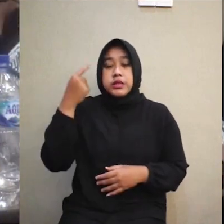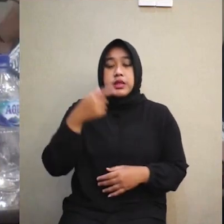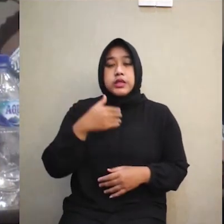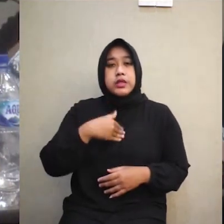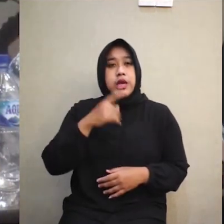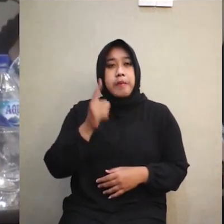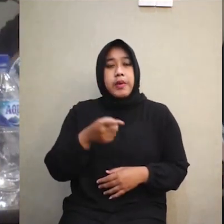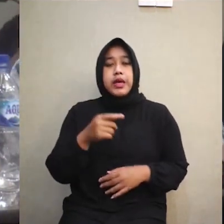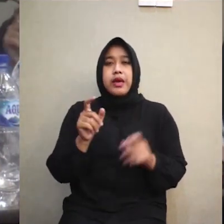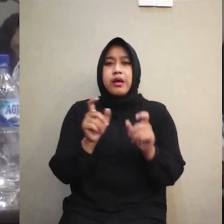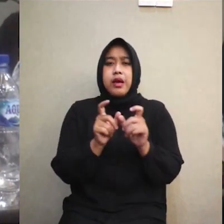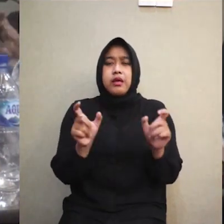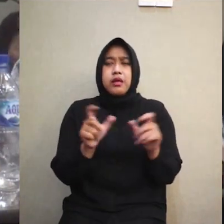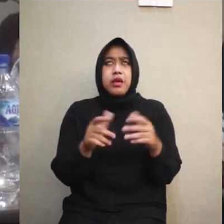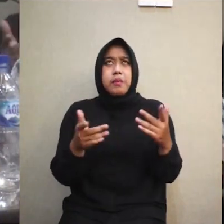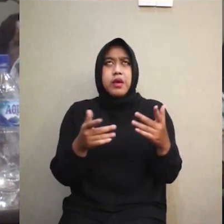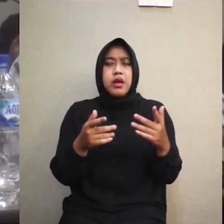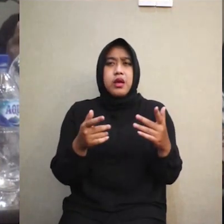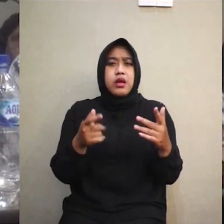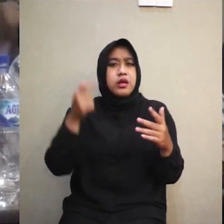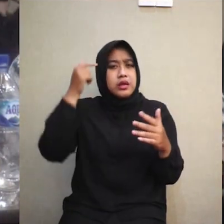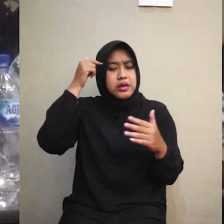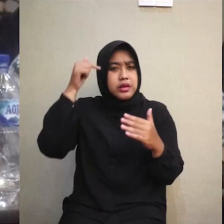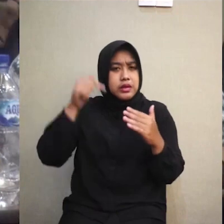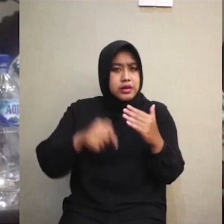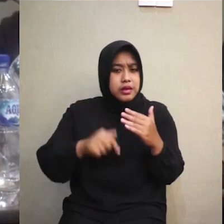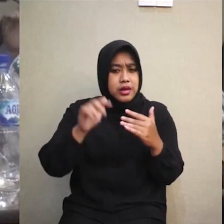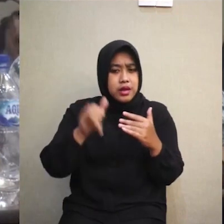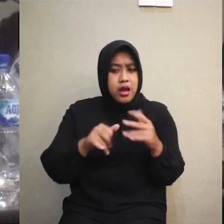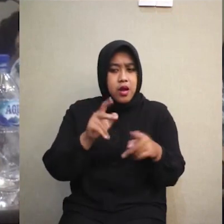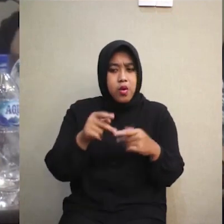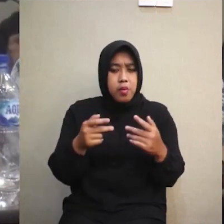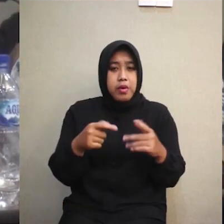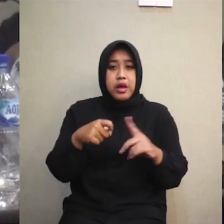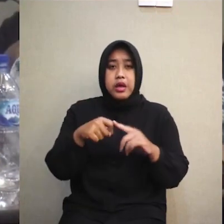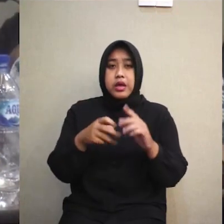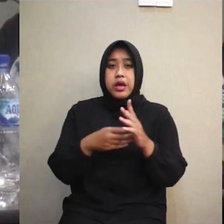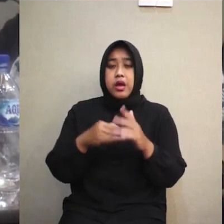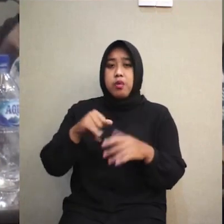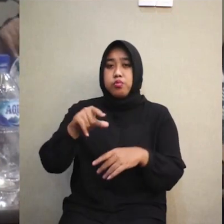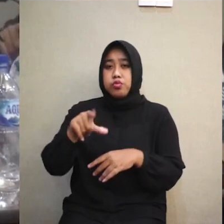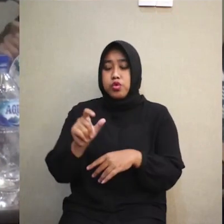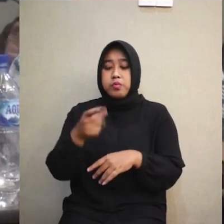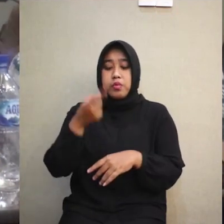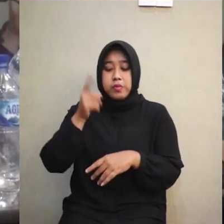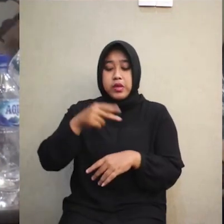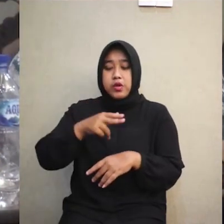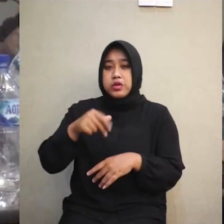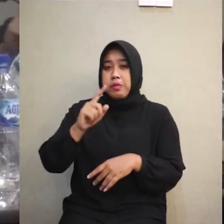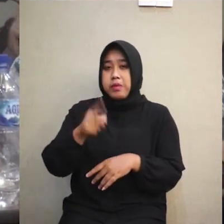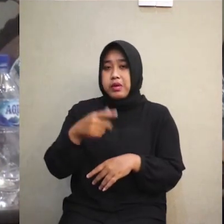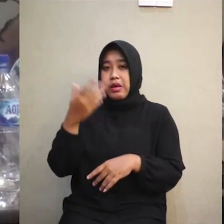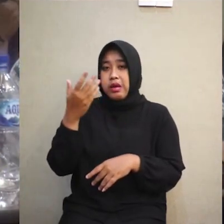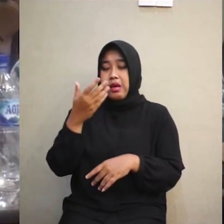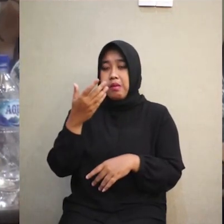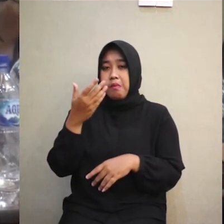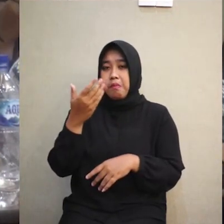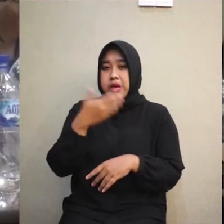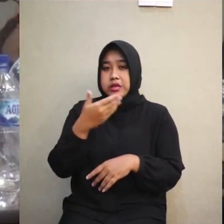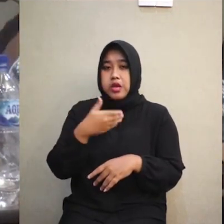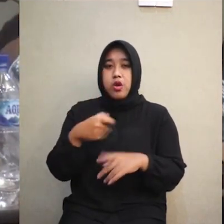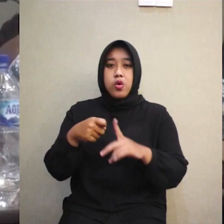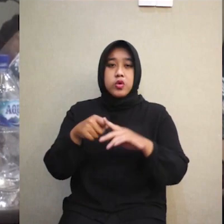itu istilahnya critical engagement kalau camplue pemerintah Indonesia menggunakan istilah kontraktif